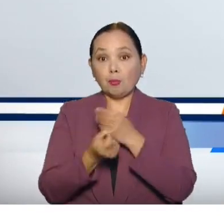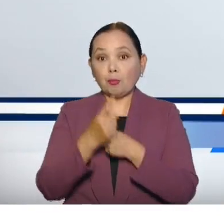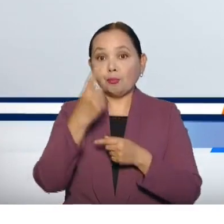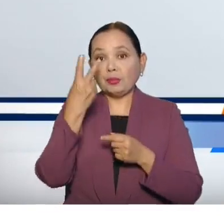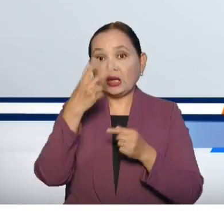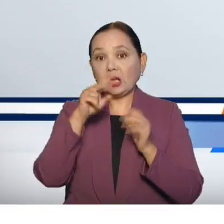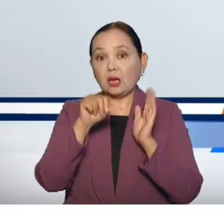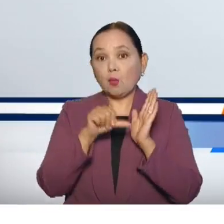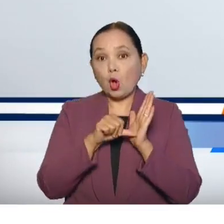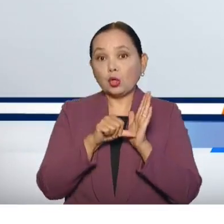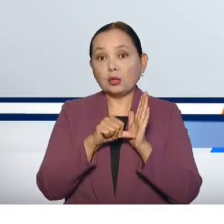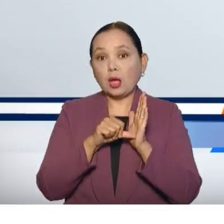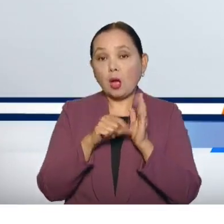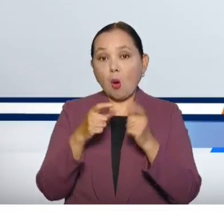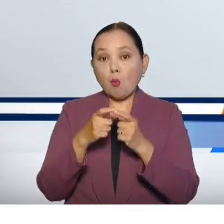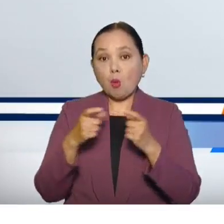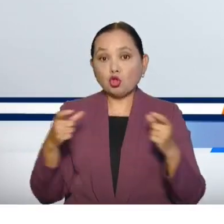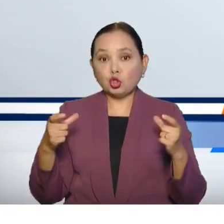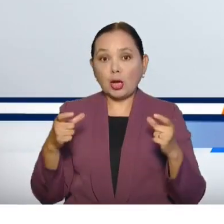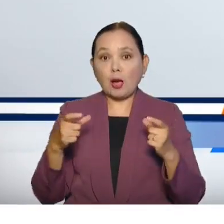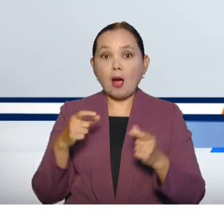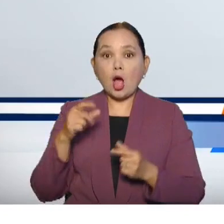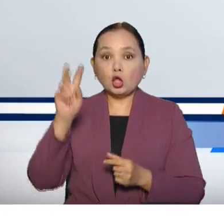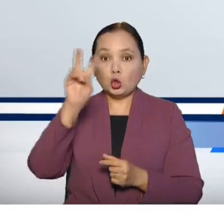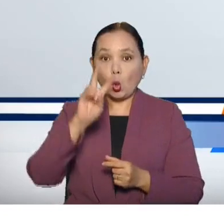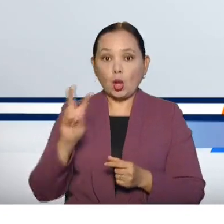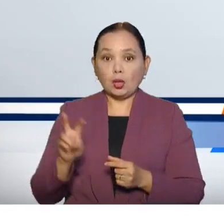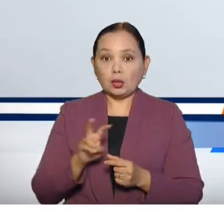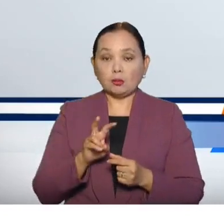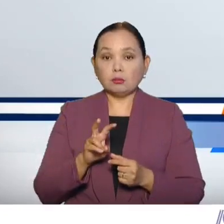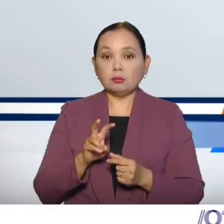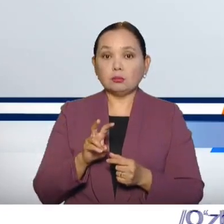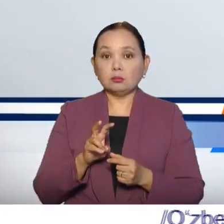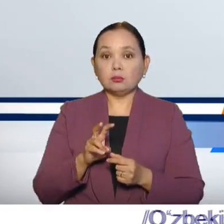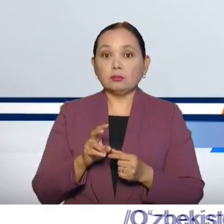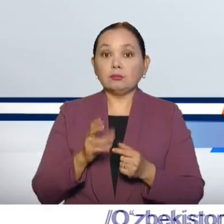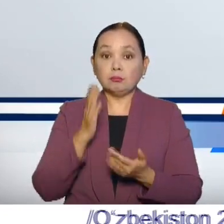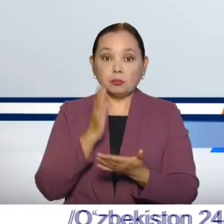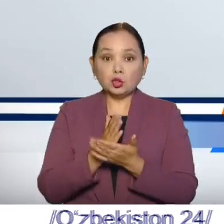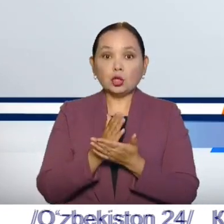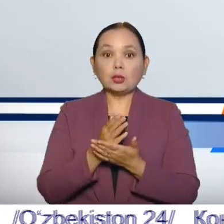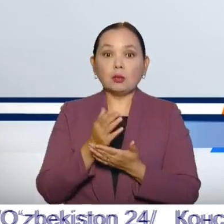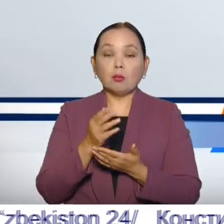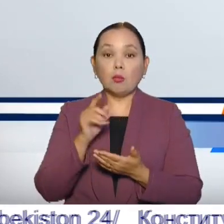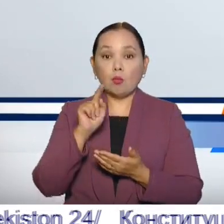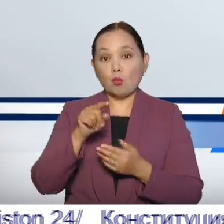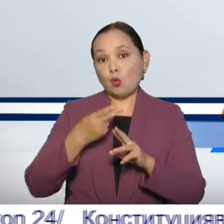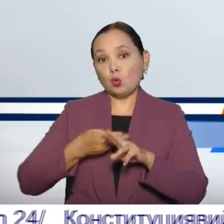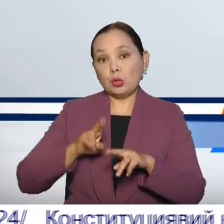26 pochka AQSh dollari da chiqdi. Va undan